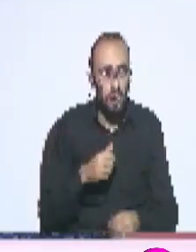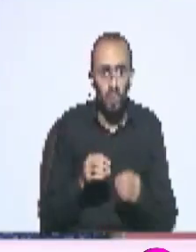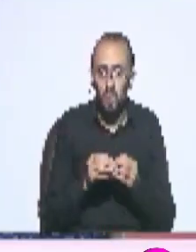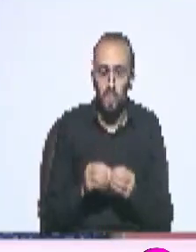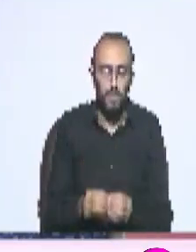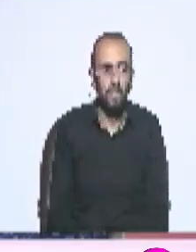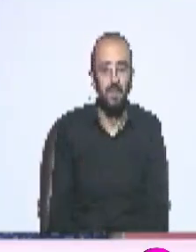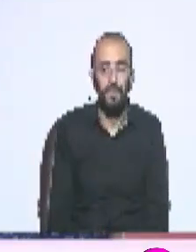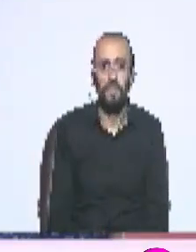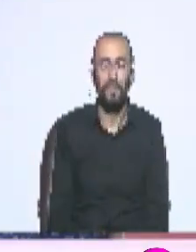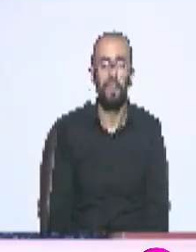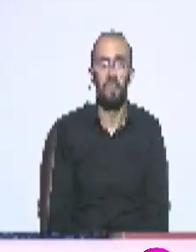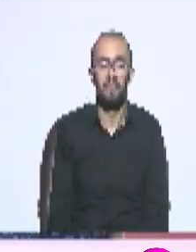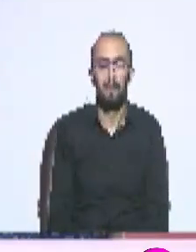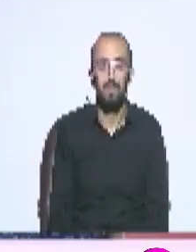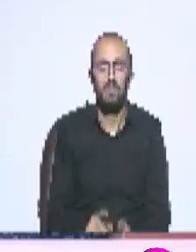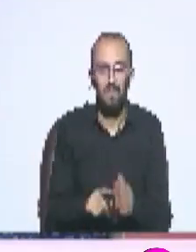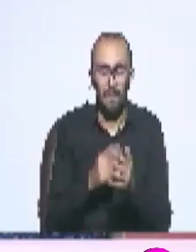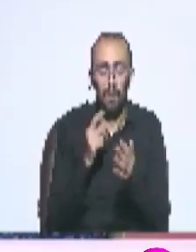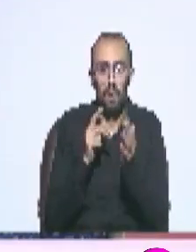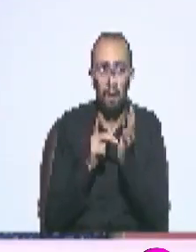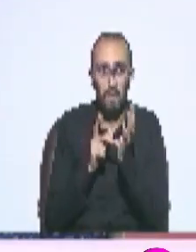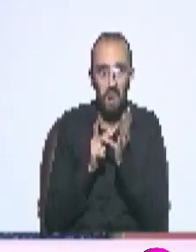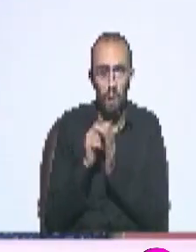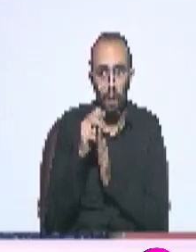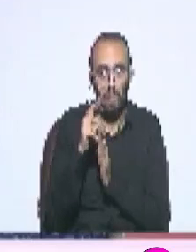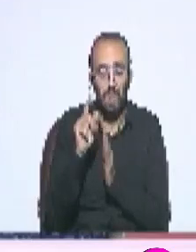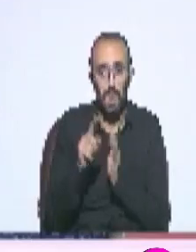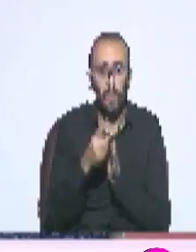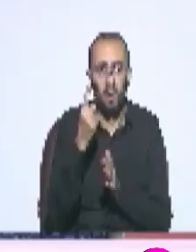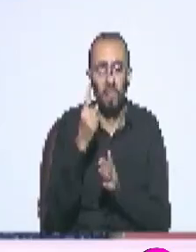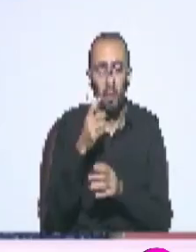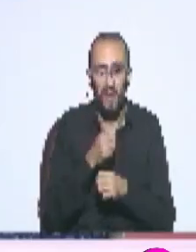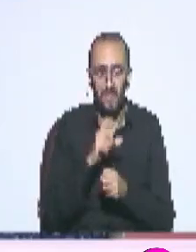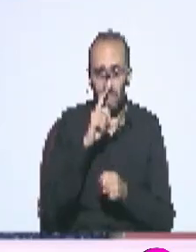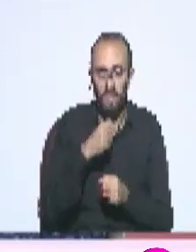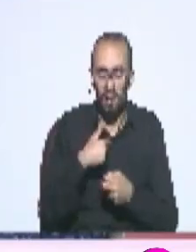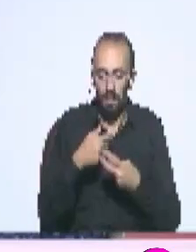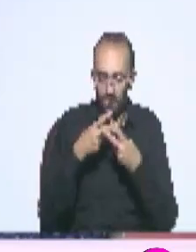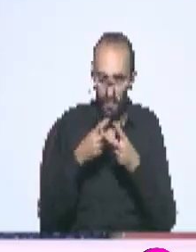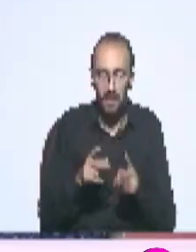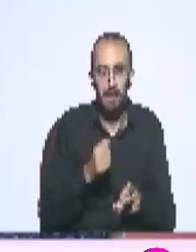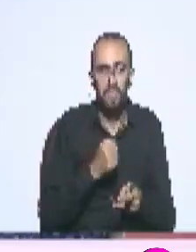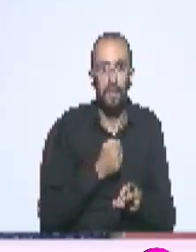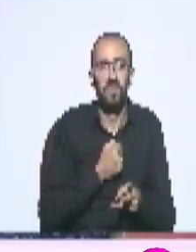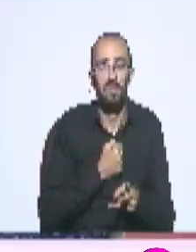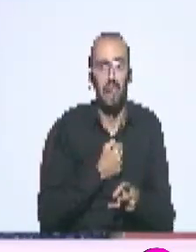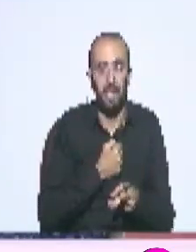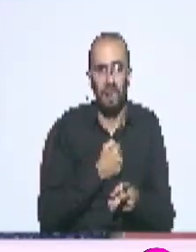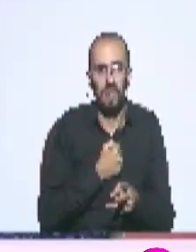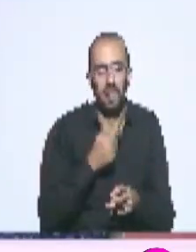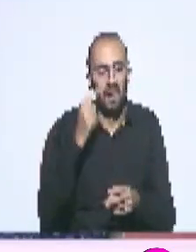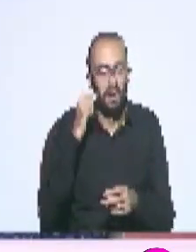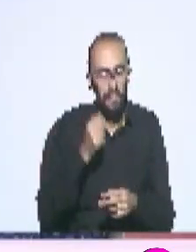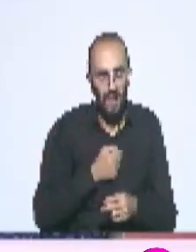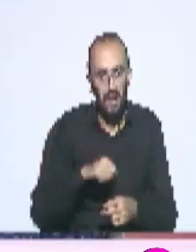اللي هي اول خطوات ان انا ابقى بتقبل ذاتي او اقدر ذاتي بعد كده بنعملها عن